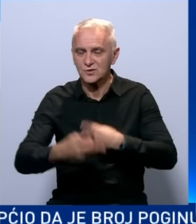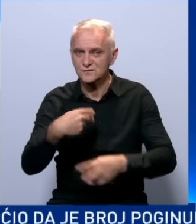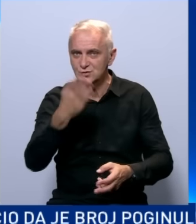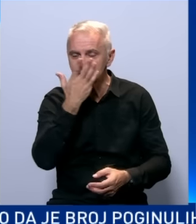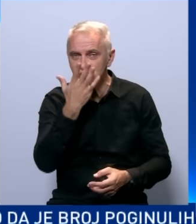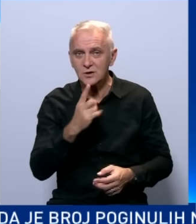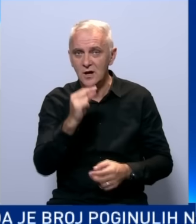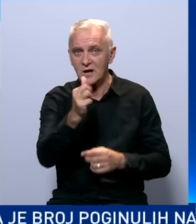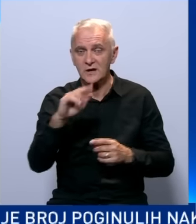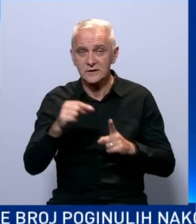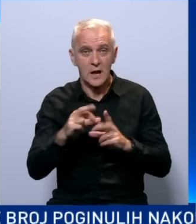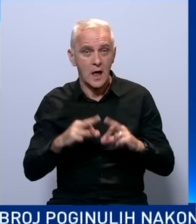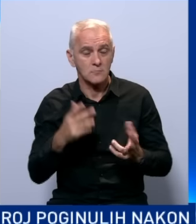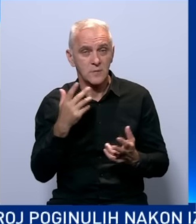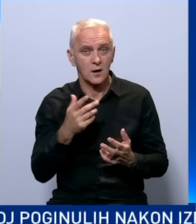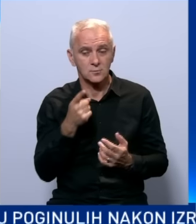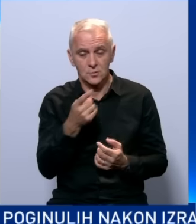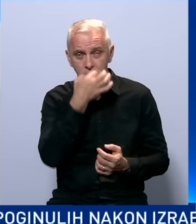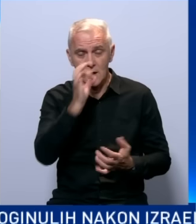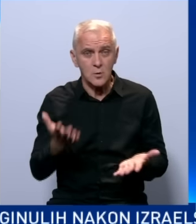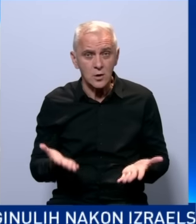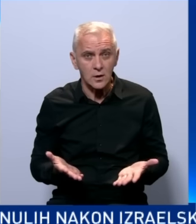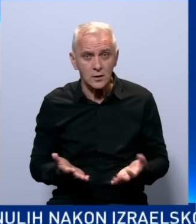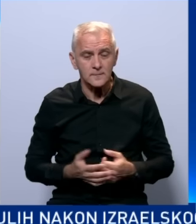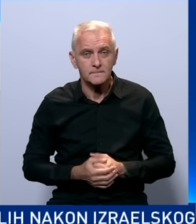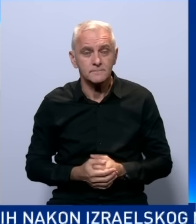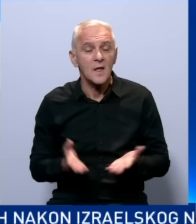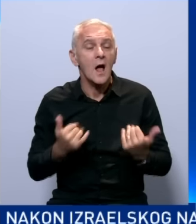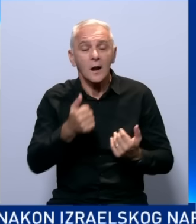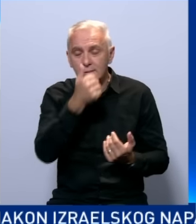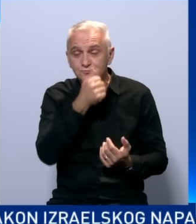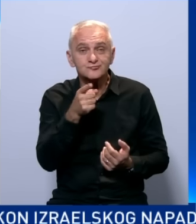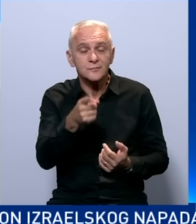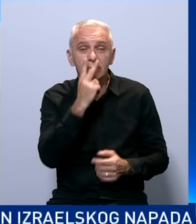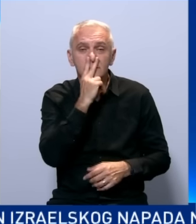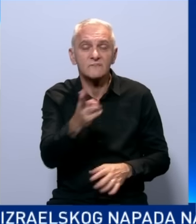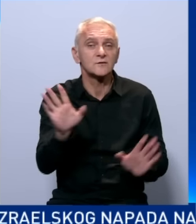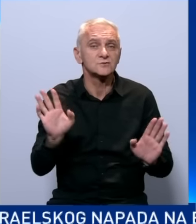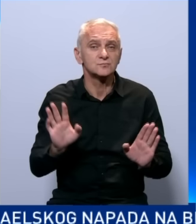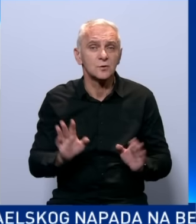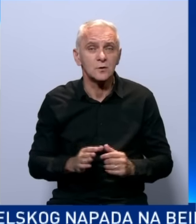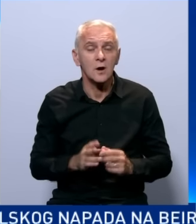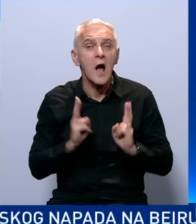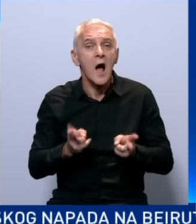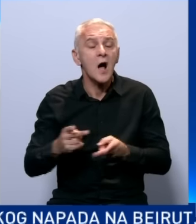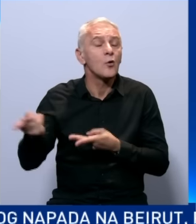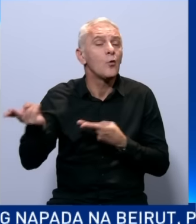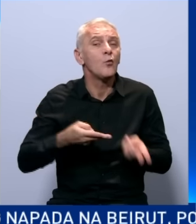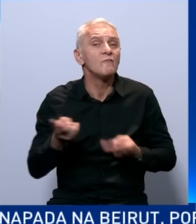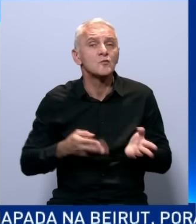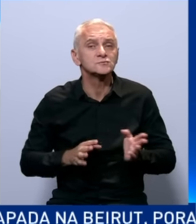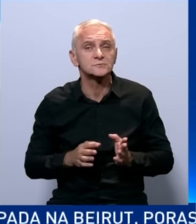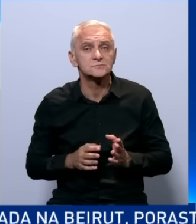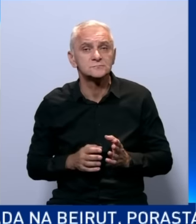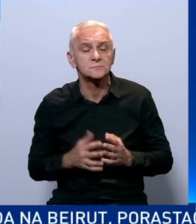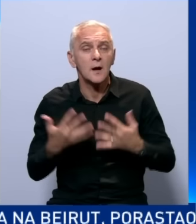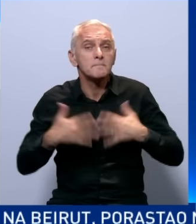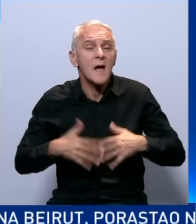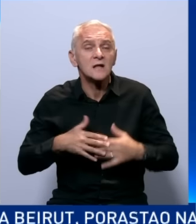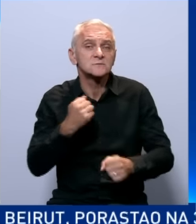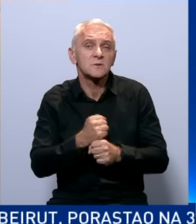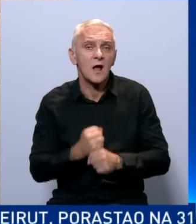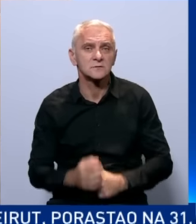repa najrentabilnija ratarska kultura, ali... Šta je tu je, vidjet ćemo kako će uvozni mehanizam